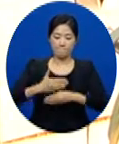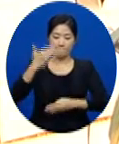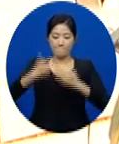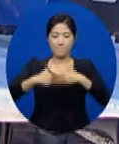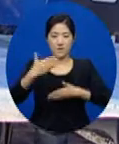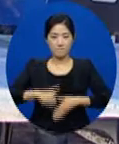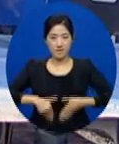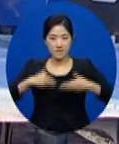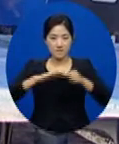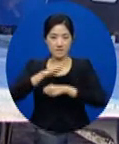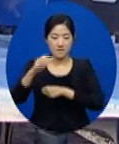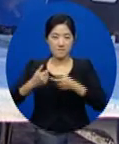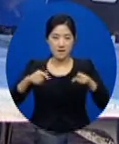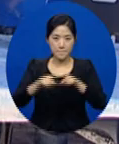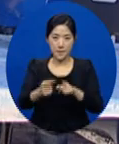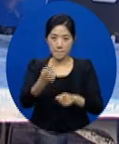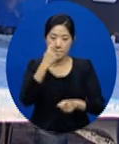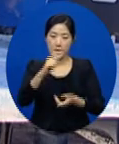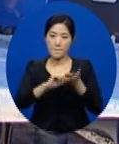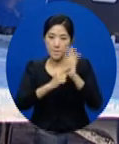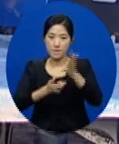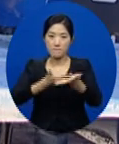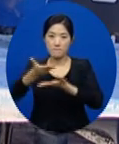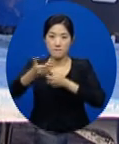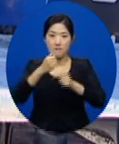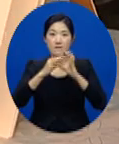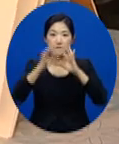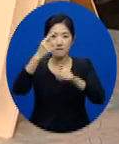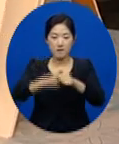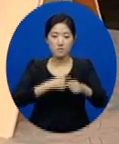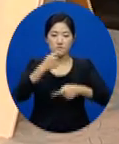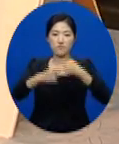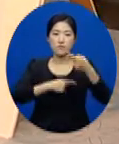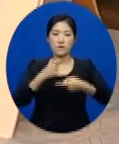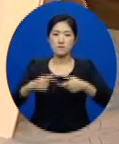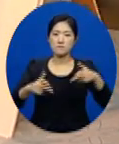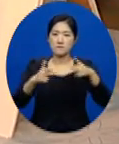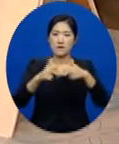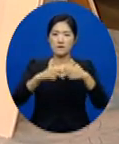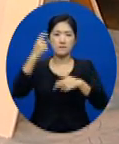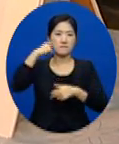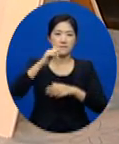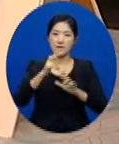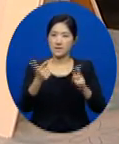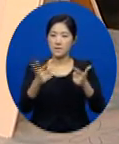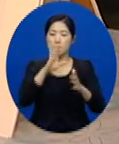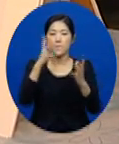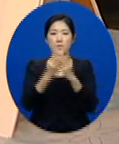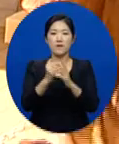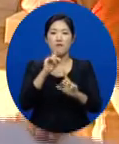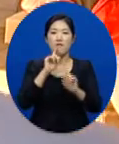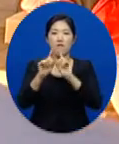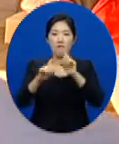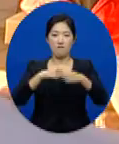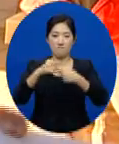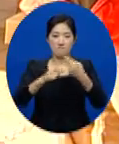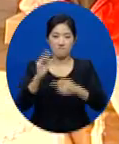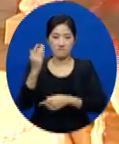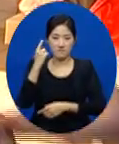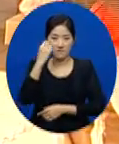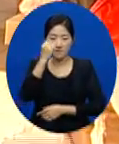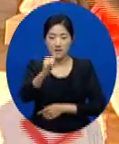사랑으로 함께 표현해 수화는 더 이상의 장애가 아닌 언어로 승화됐습니다. 이번 행사는 농아인의